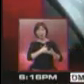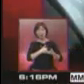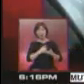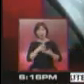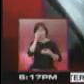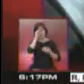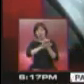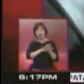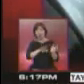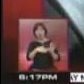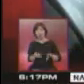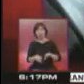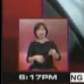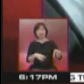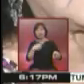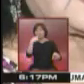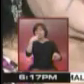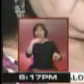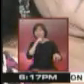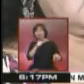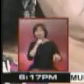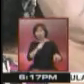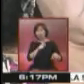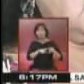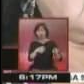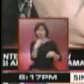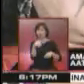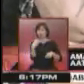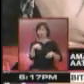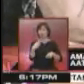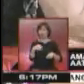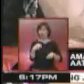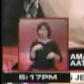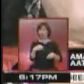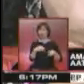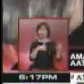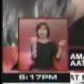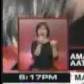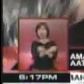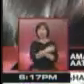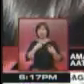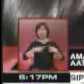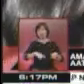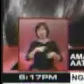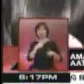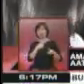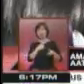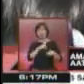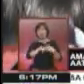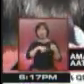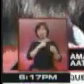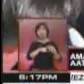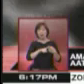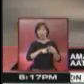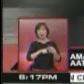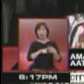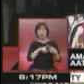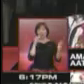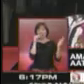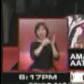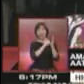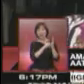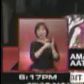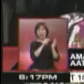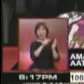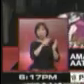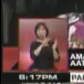hindi pula kundi orange ang suot niya. Pero buwelta ni Amalia, nagpalit lang daw ito ng damit bago ipost ang picture sa kanyang Twitter account. It's